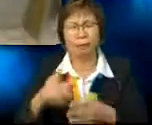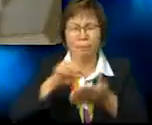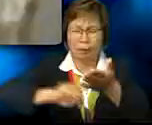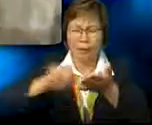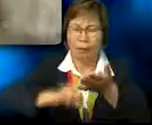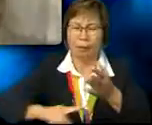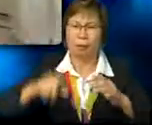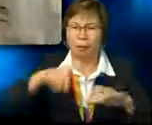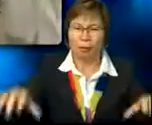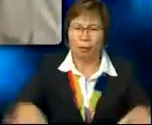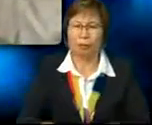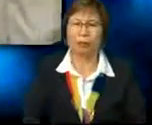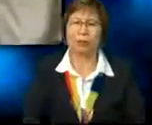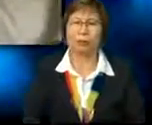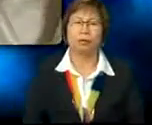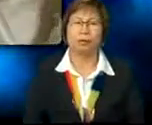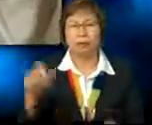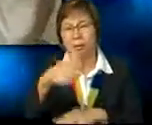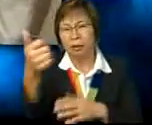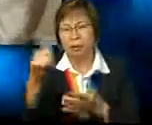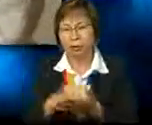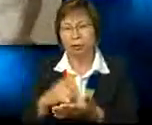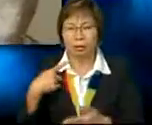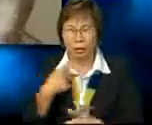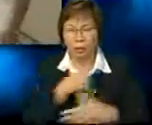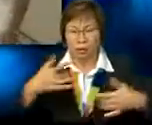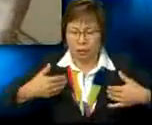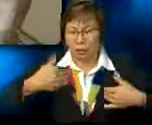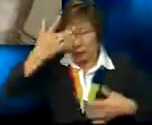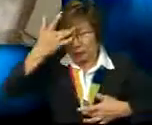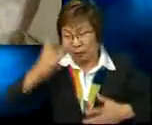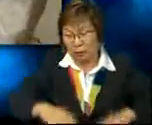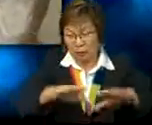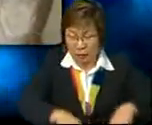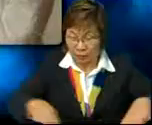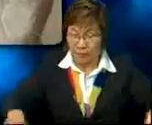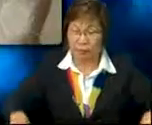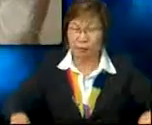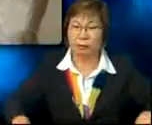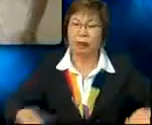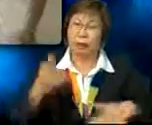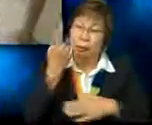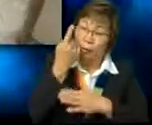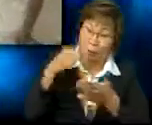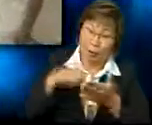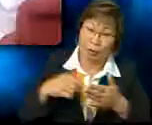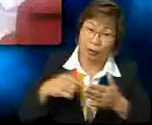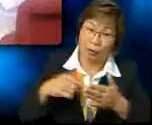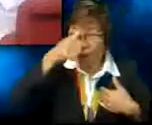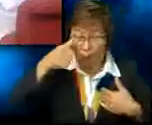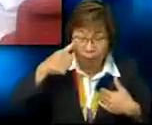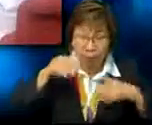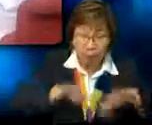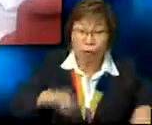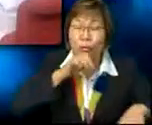yang lebih rapi. Ya, selain daripada itu juga kita mempunyai pesakit seperti kanak-kanak. Ya, baru ini saya menjalankan pembedahan kepada seorang